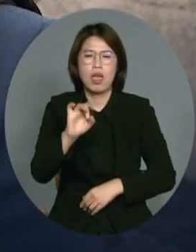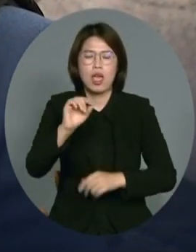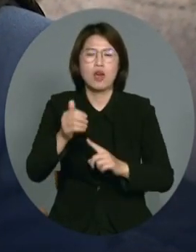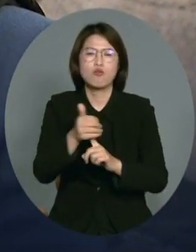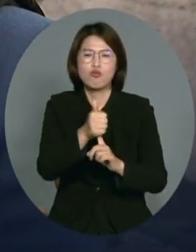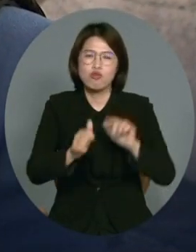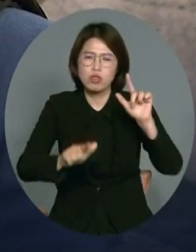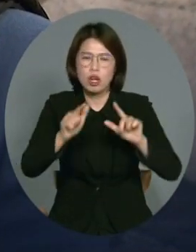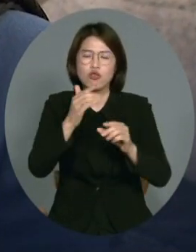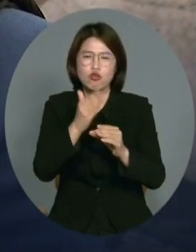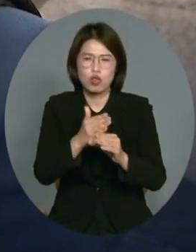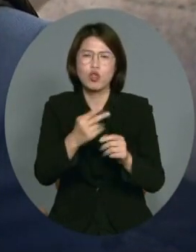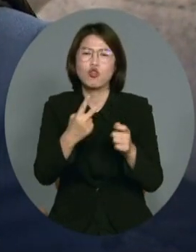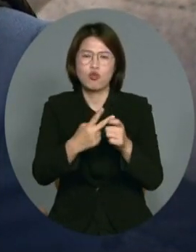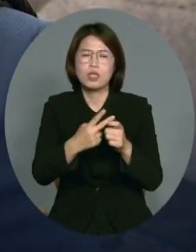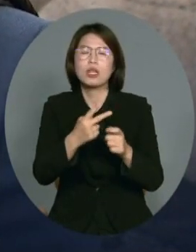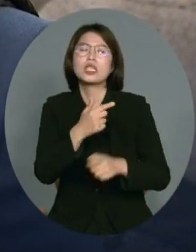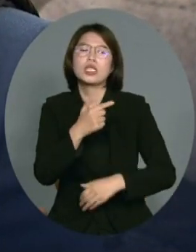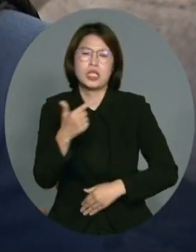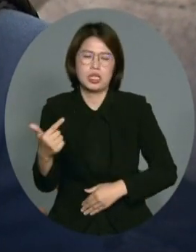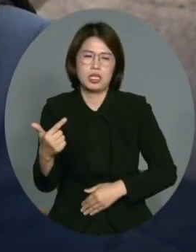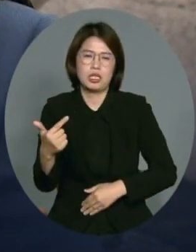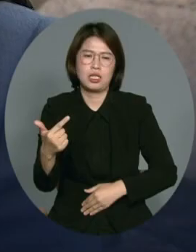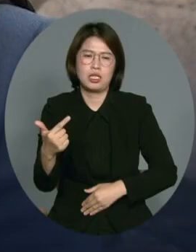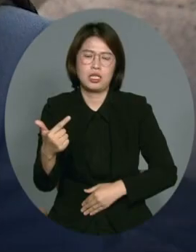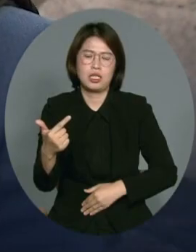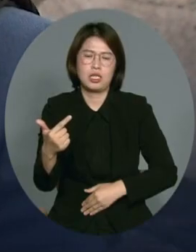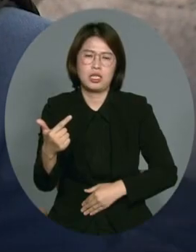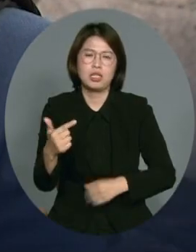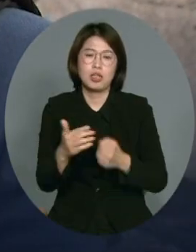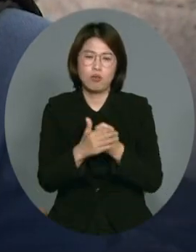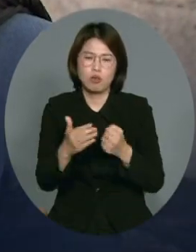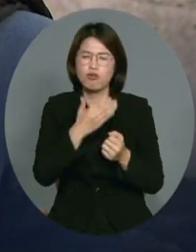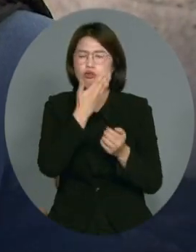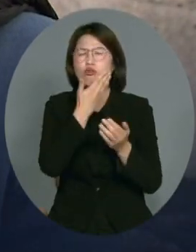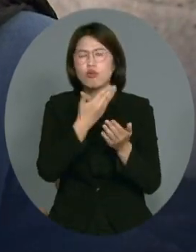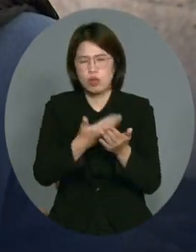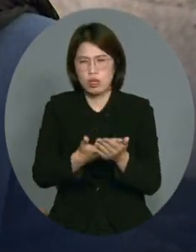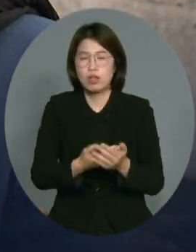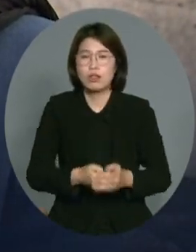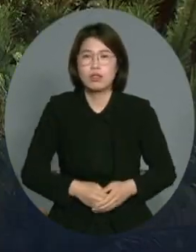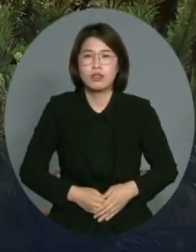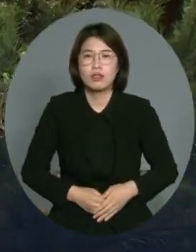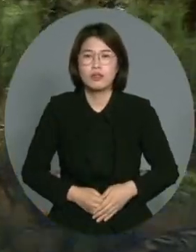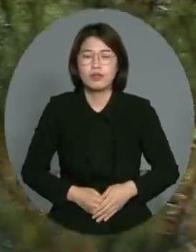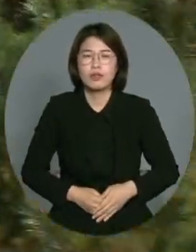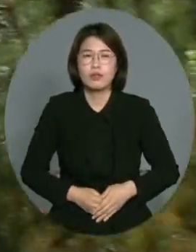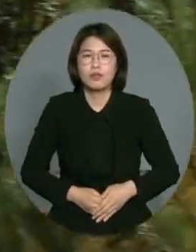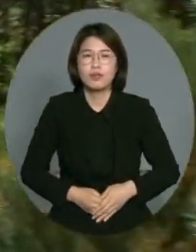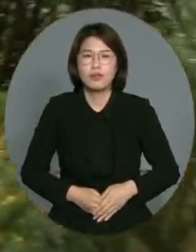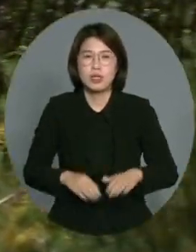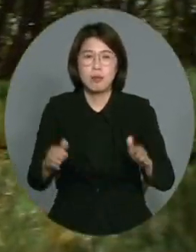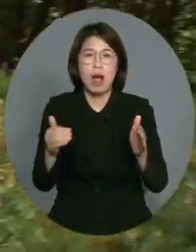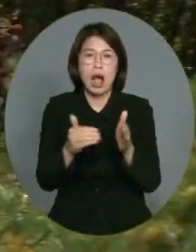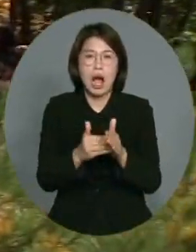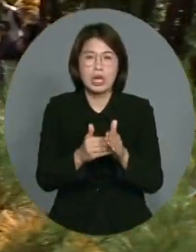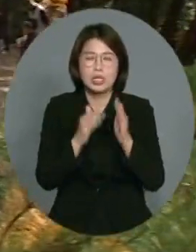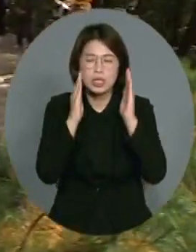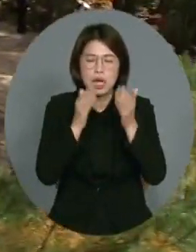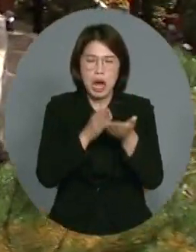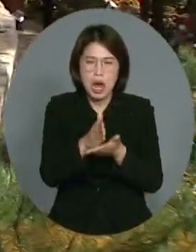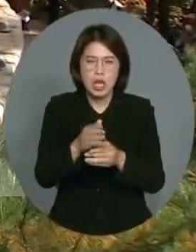마애불 중에 두 번째 크기라고 하는 점에서 그 귀중함은 말할 것도 없습니다. 그동안 학계와